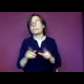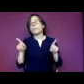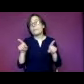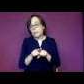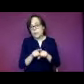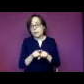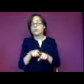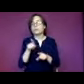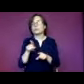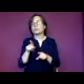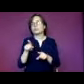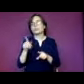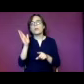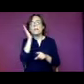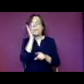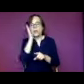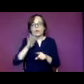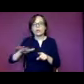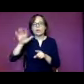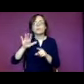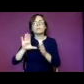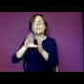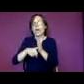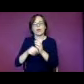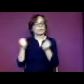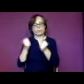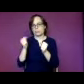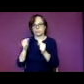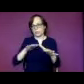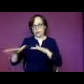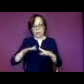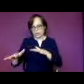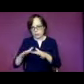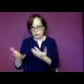wszechobecnego zabiegania mieszkańców miast. Między innymi raporty